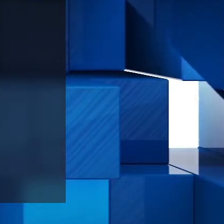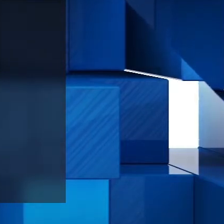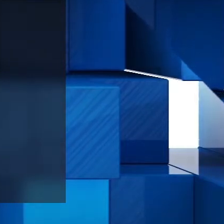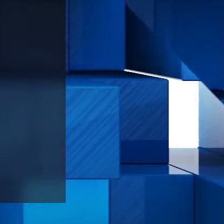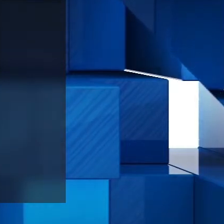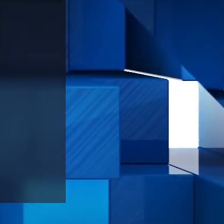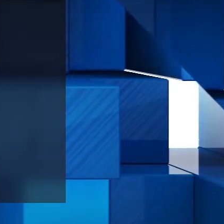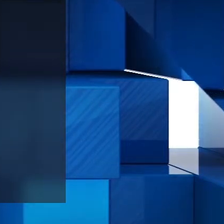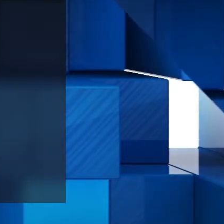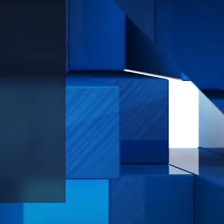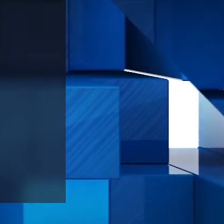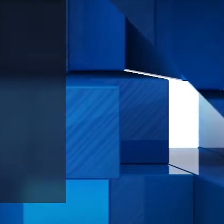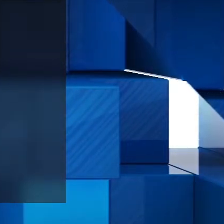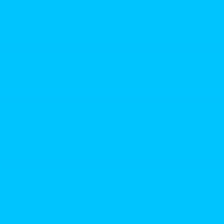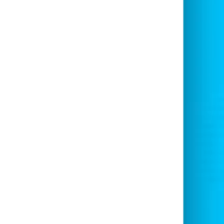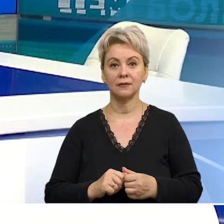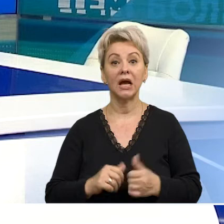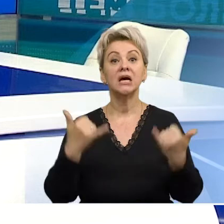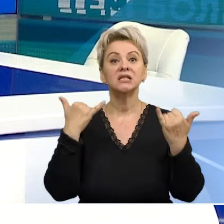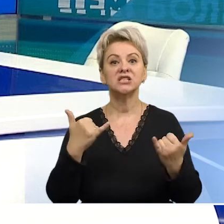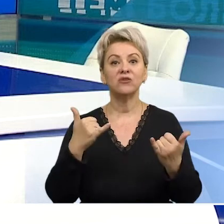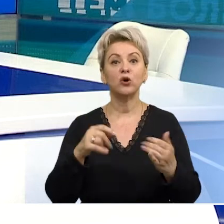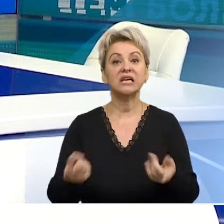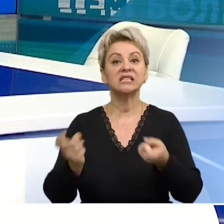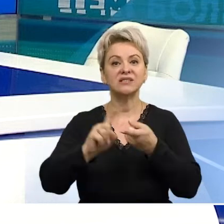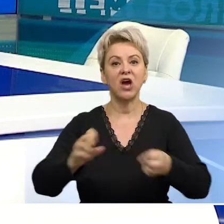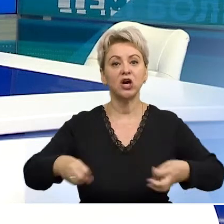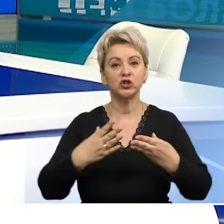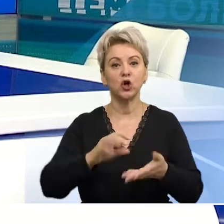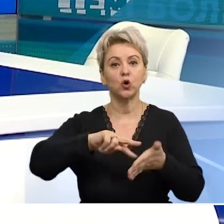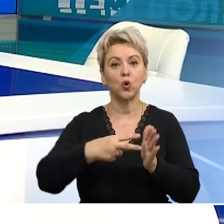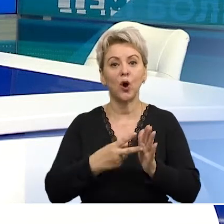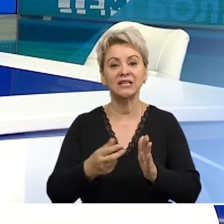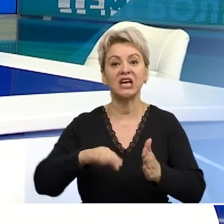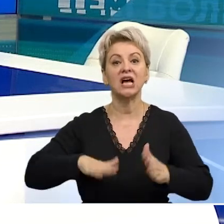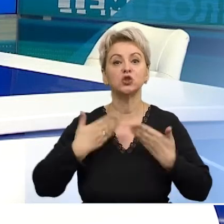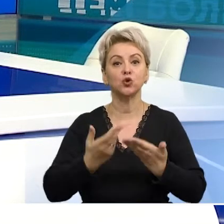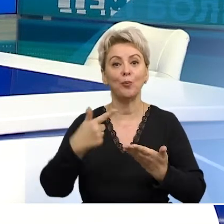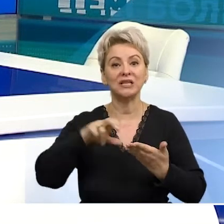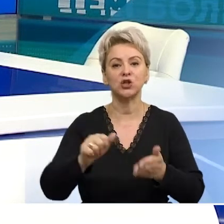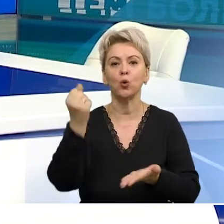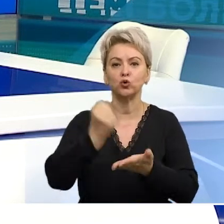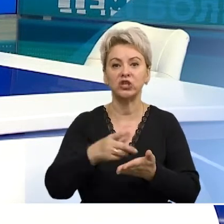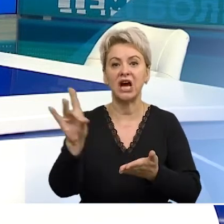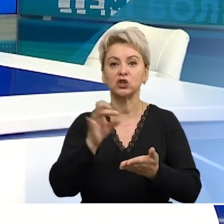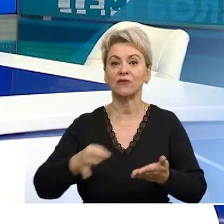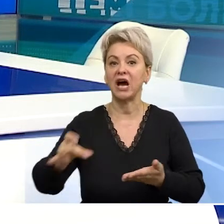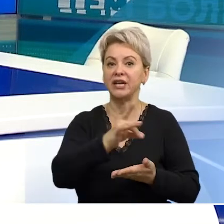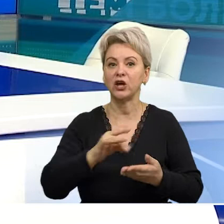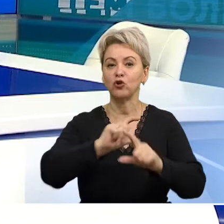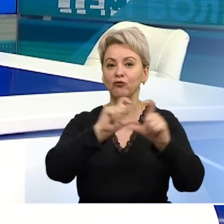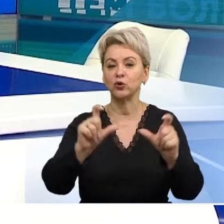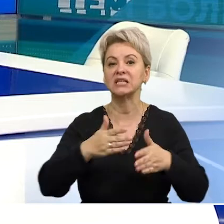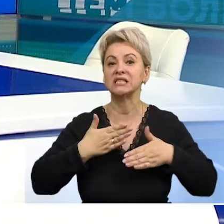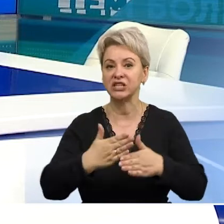области 3199. Сегодня с нами на связи руководитель проекта «Доступный инсайт», соучредитель Ростовского